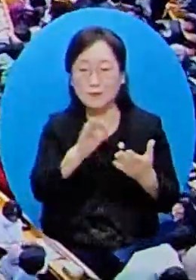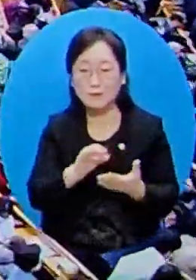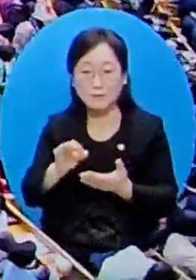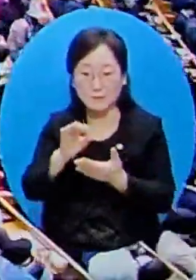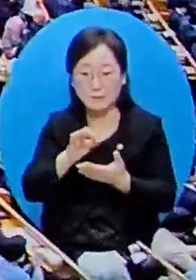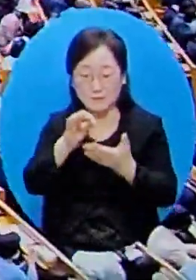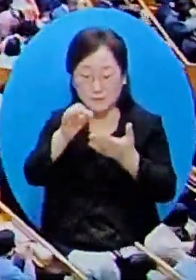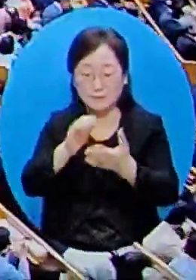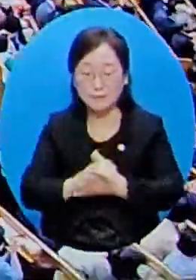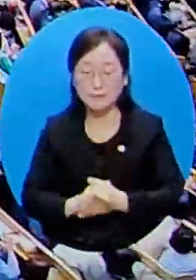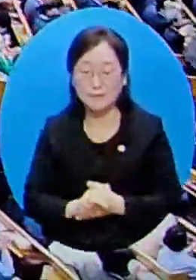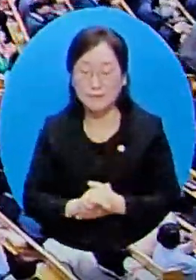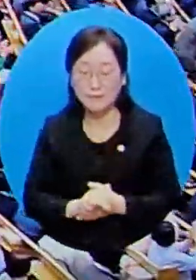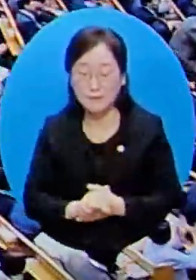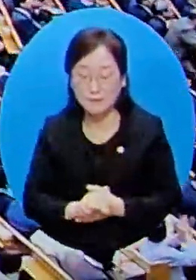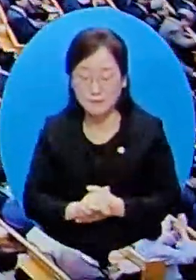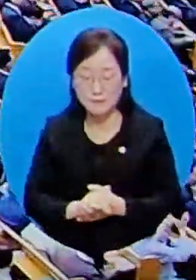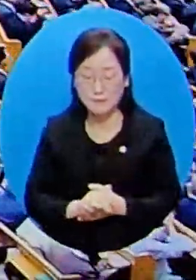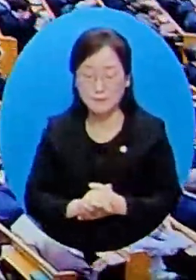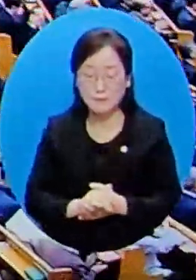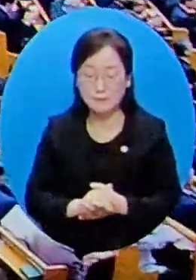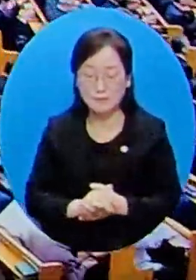김감사함으로 임을 드리겠습니다.